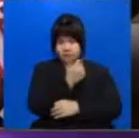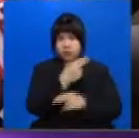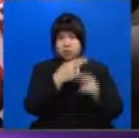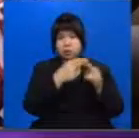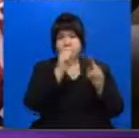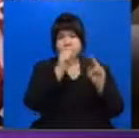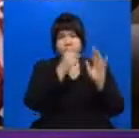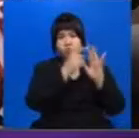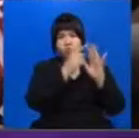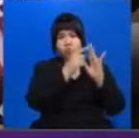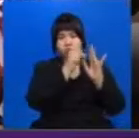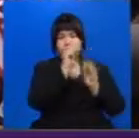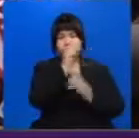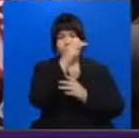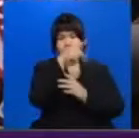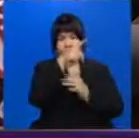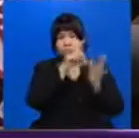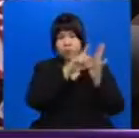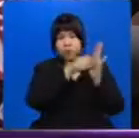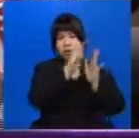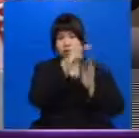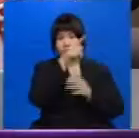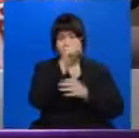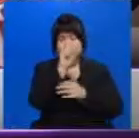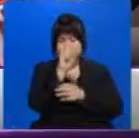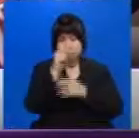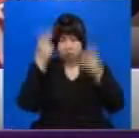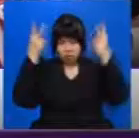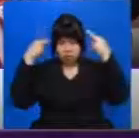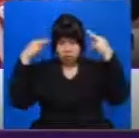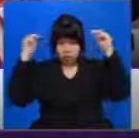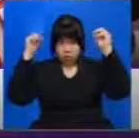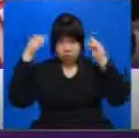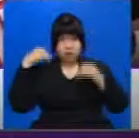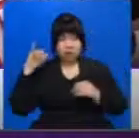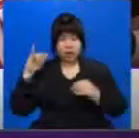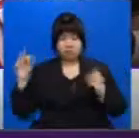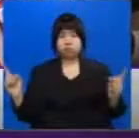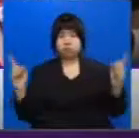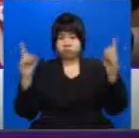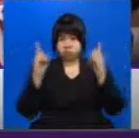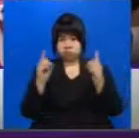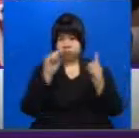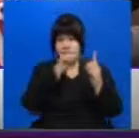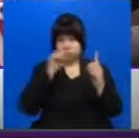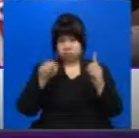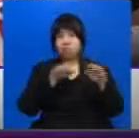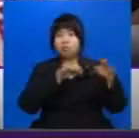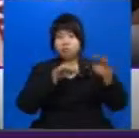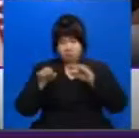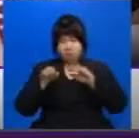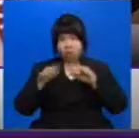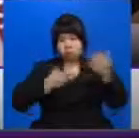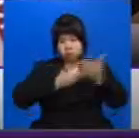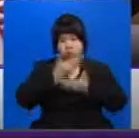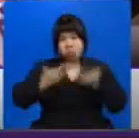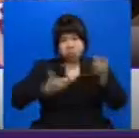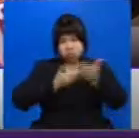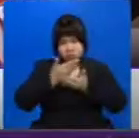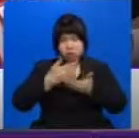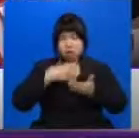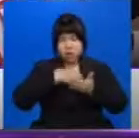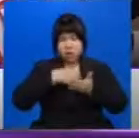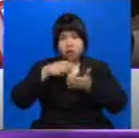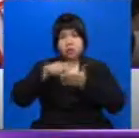ลขาธิการกปปส.และนางสาวยิ่งลักษณ์ชินวัตรนายกรัฐมนตรีที่ส่งสัญญาณพร้อมเจรจาเพื่อหาทางออกความขัด